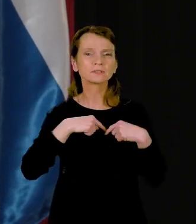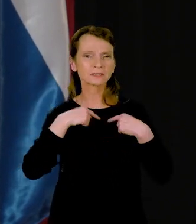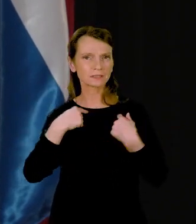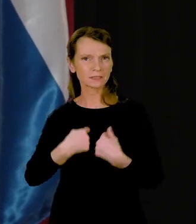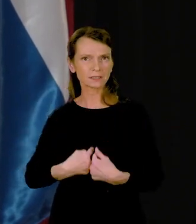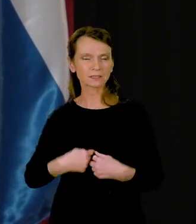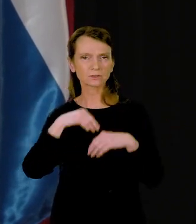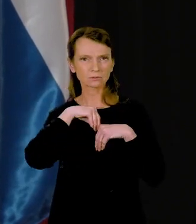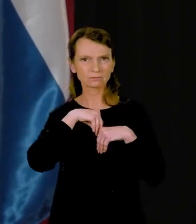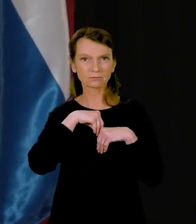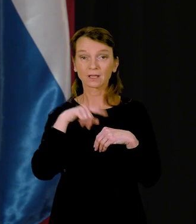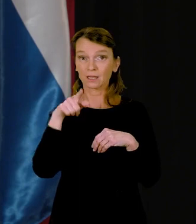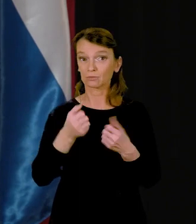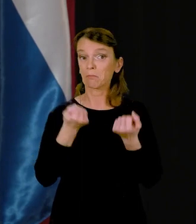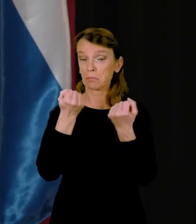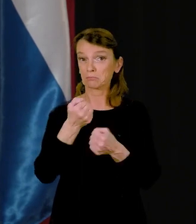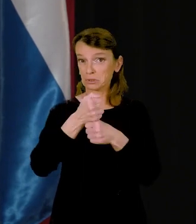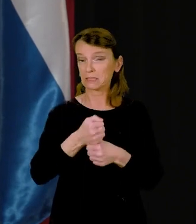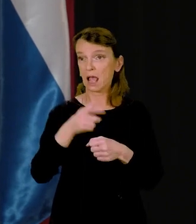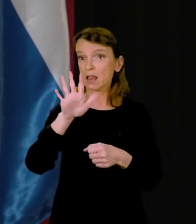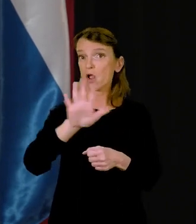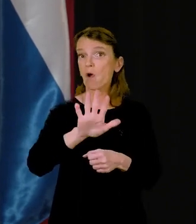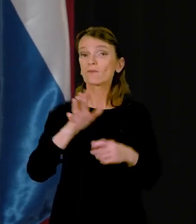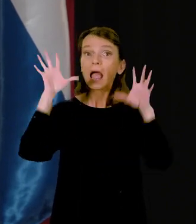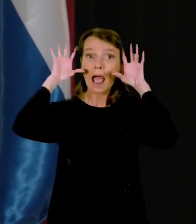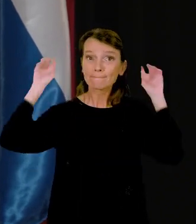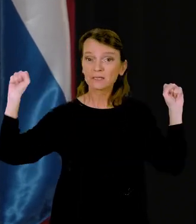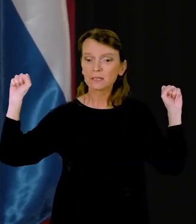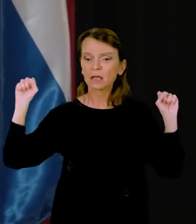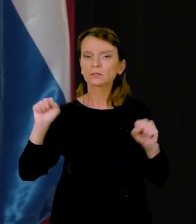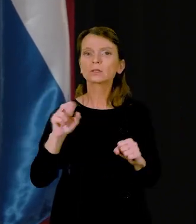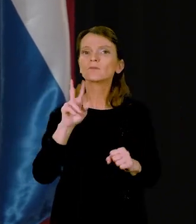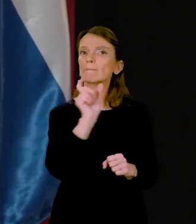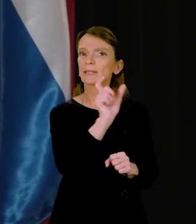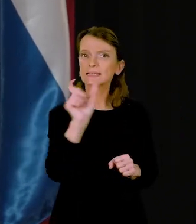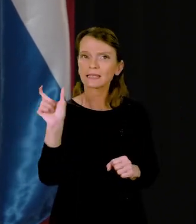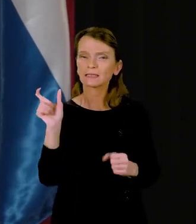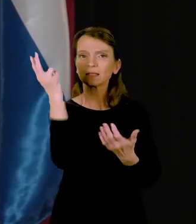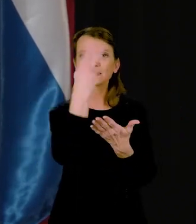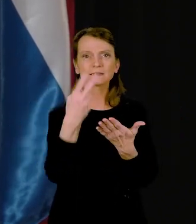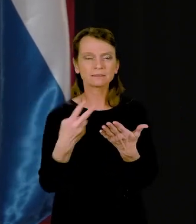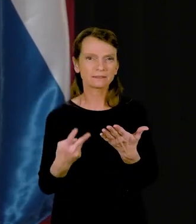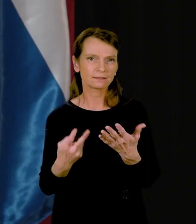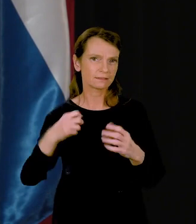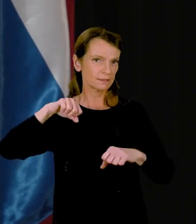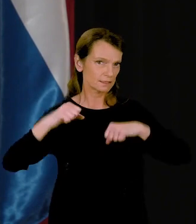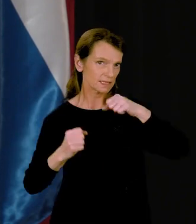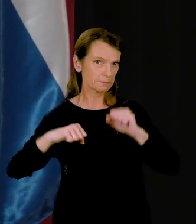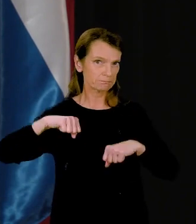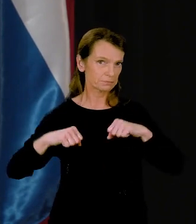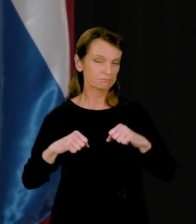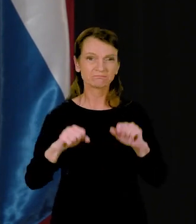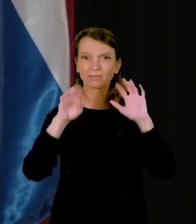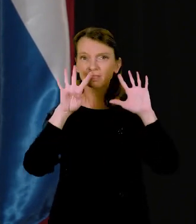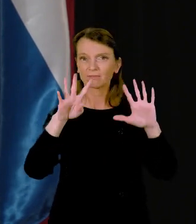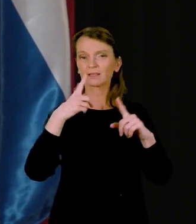postali njegovi ambasadori skozi besedo, sliko, gib. 9-krat doslej je